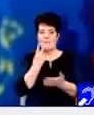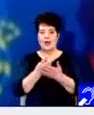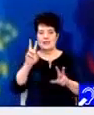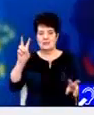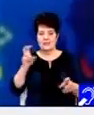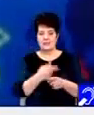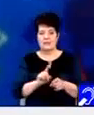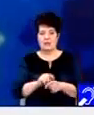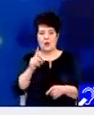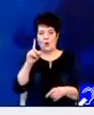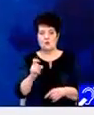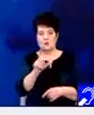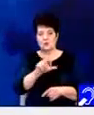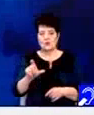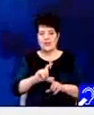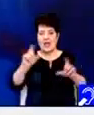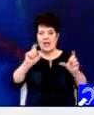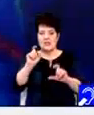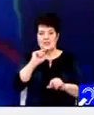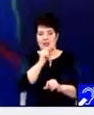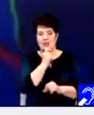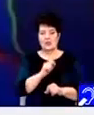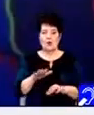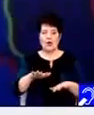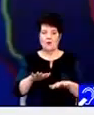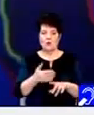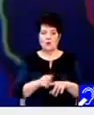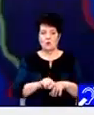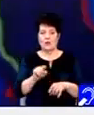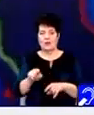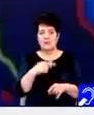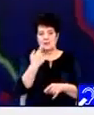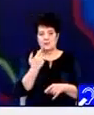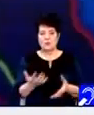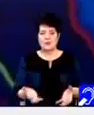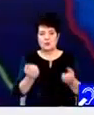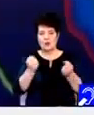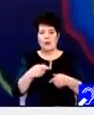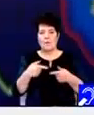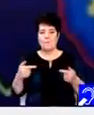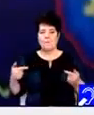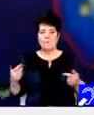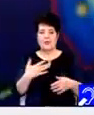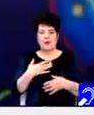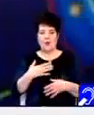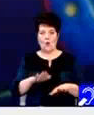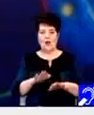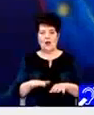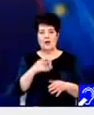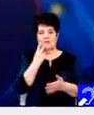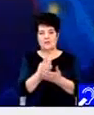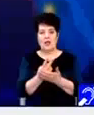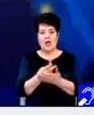va întruni aproape 100 de agenți economici și artiști autohtoni. Evenimentul își propune să susțină producătorii locali și să promoveze